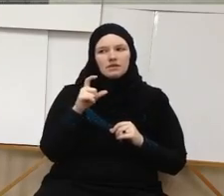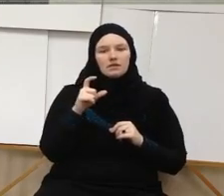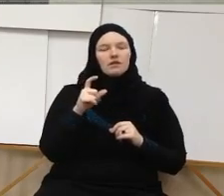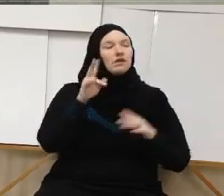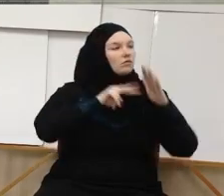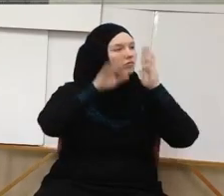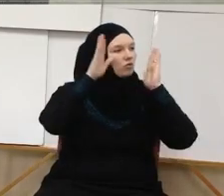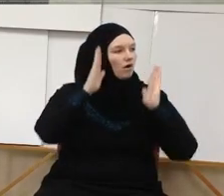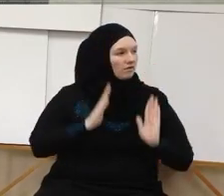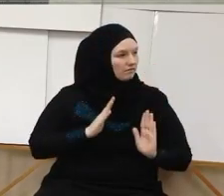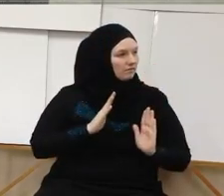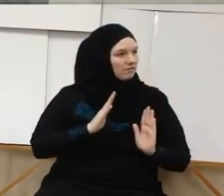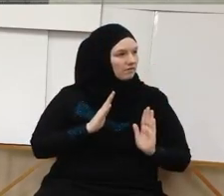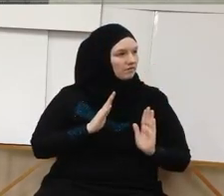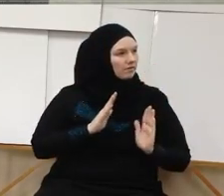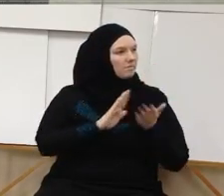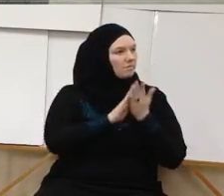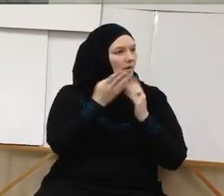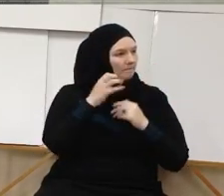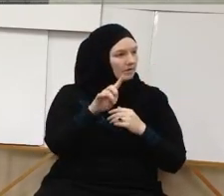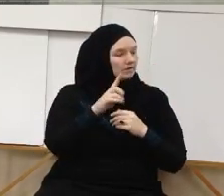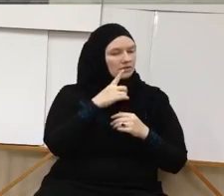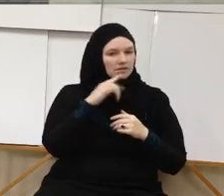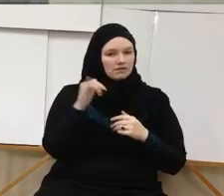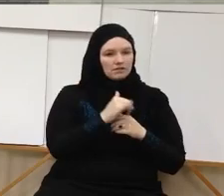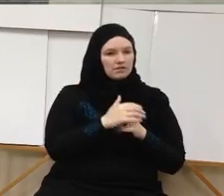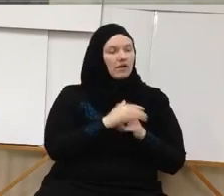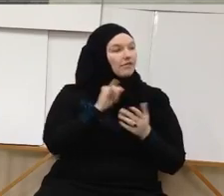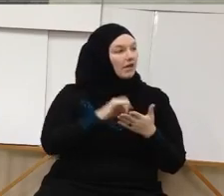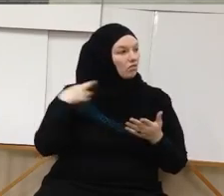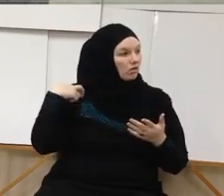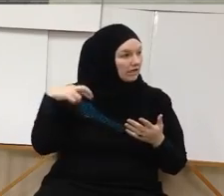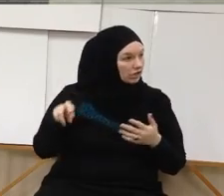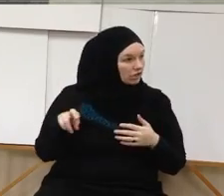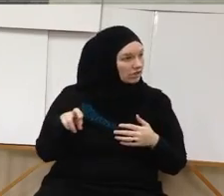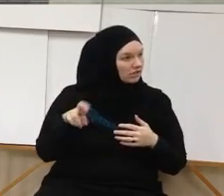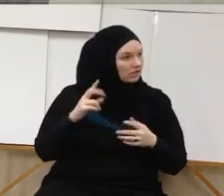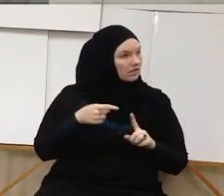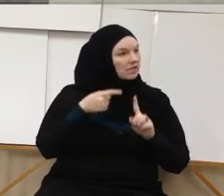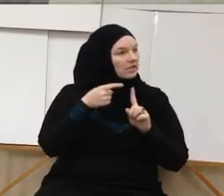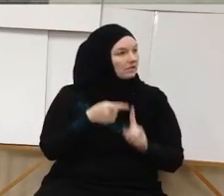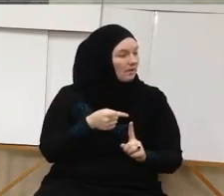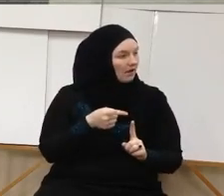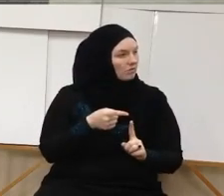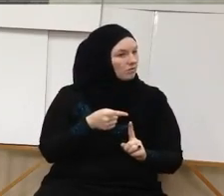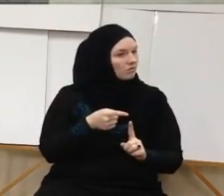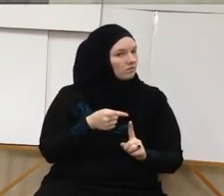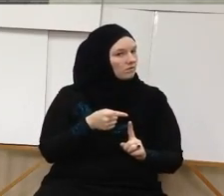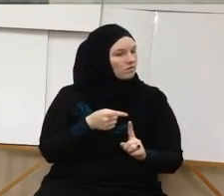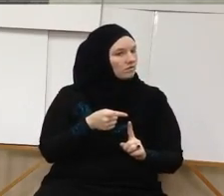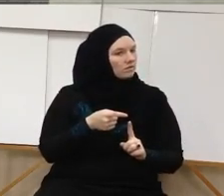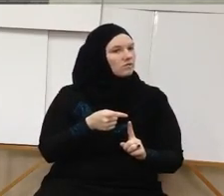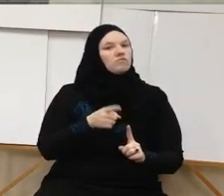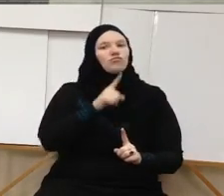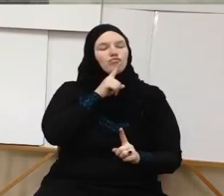The Prophet ﷺ says, "Ad-din al-nasiha." That religion is about advice and admonishment and